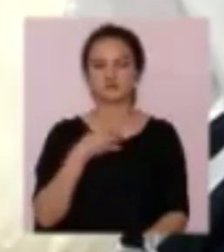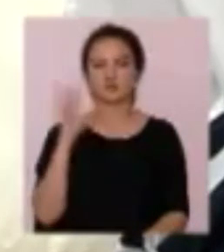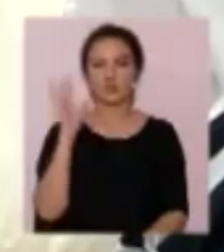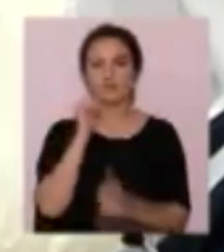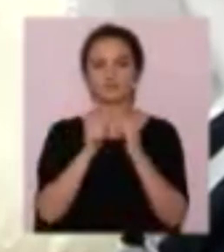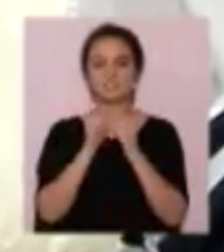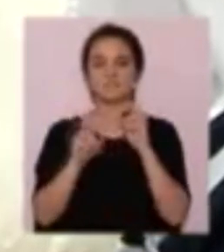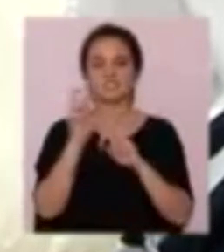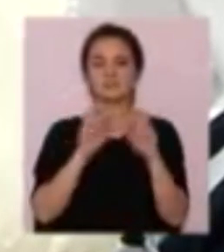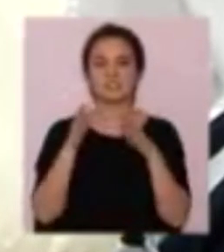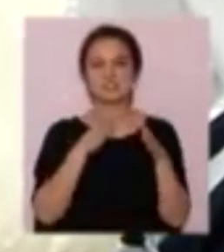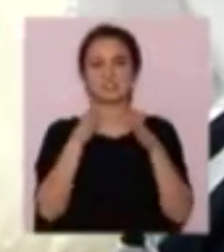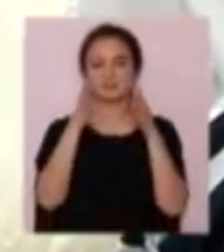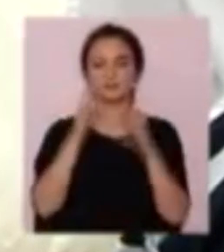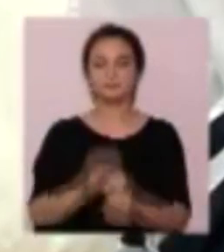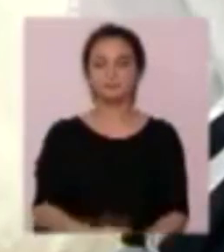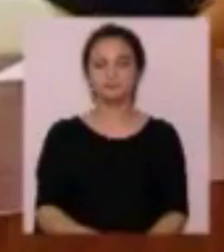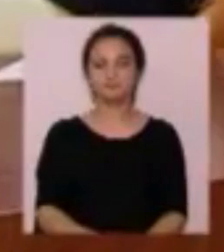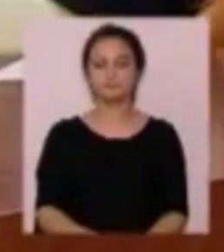ყოველთვის ვეძებდი